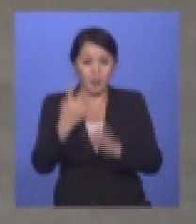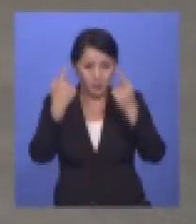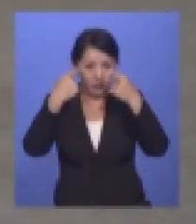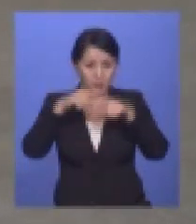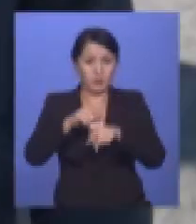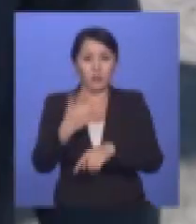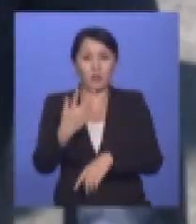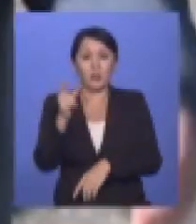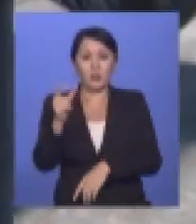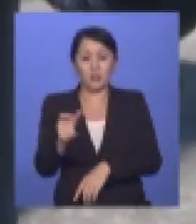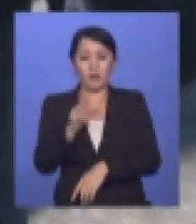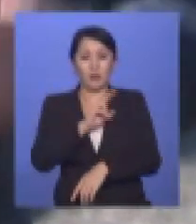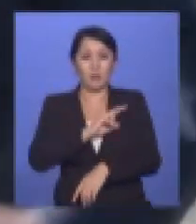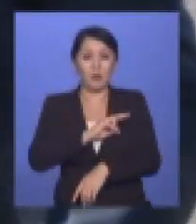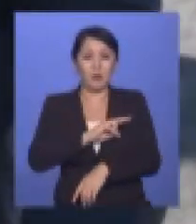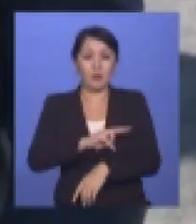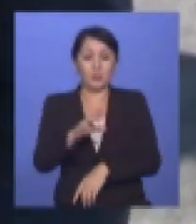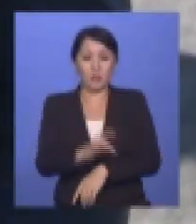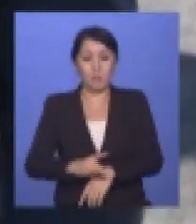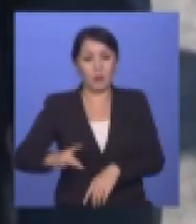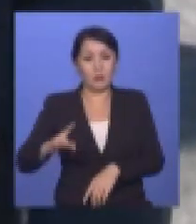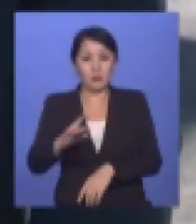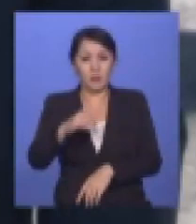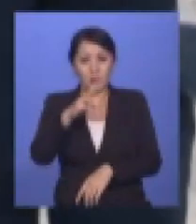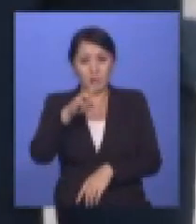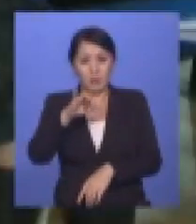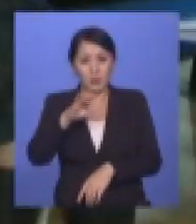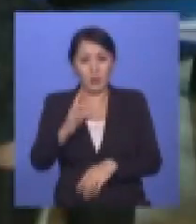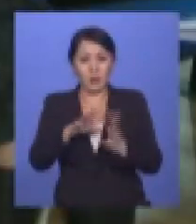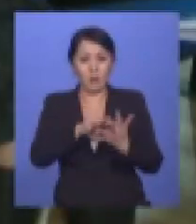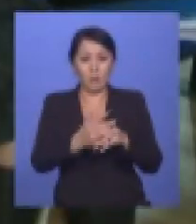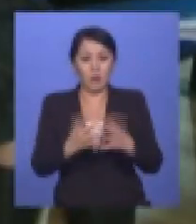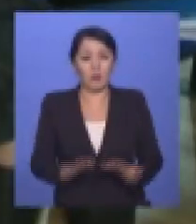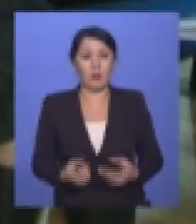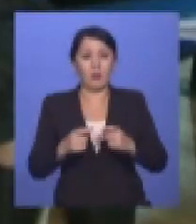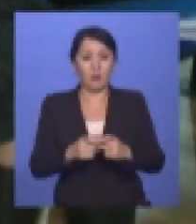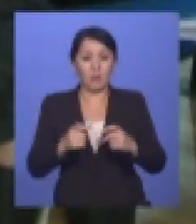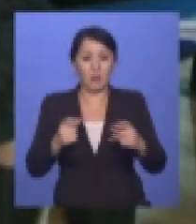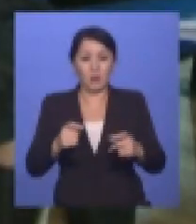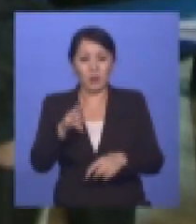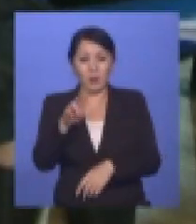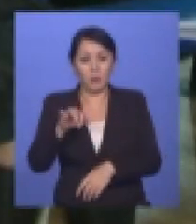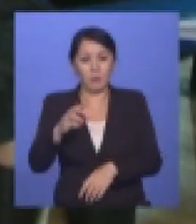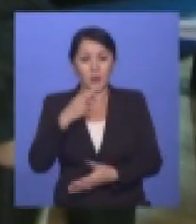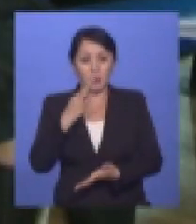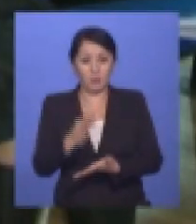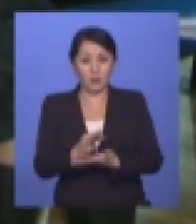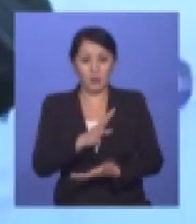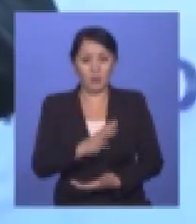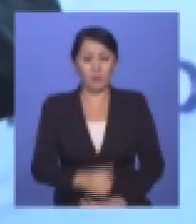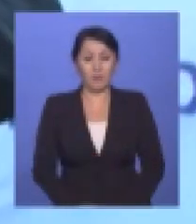бар, үш адам кезекшілікке түседі. Кейіннен аймақ басшысы Волошинка ауылының тұрғындарымен кездесіп, жергілікті әкімдердің есебін